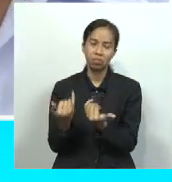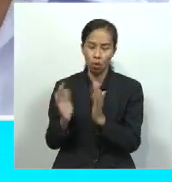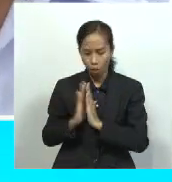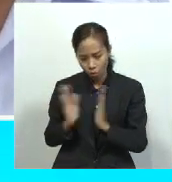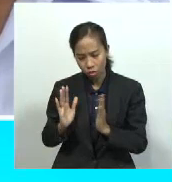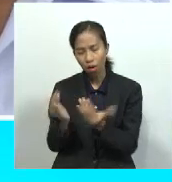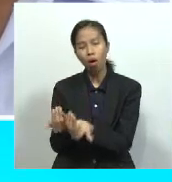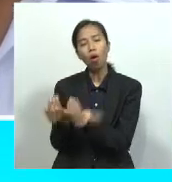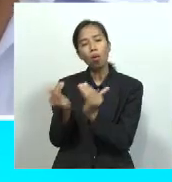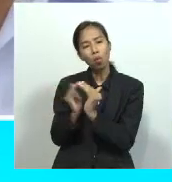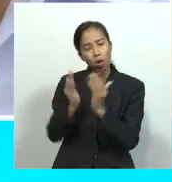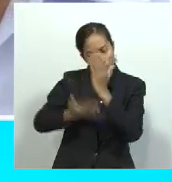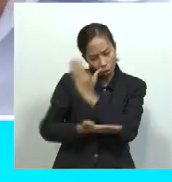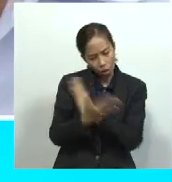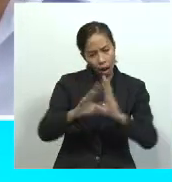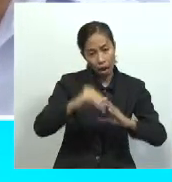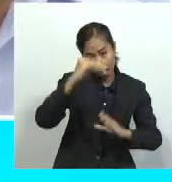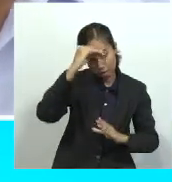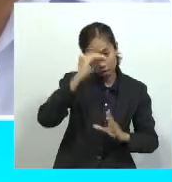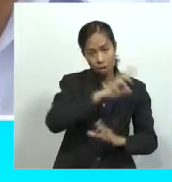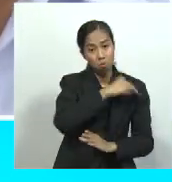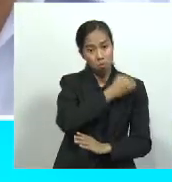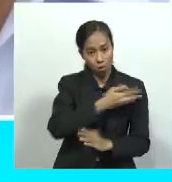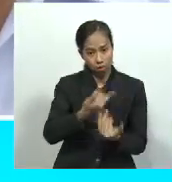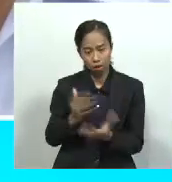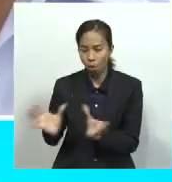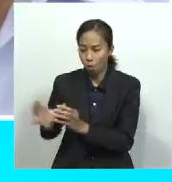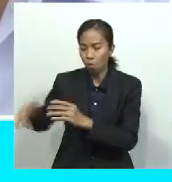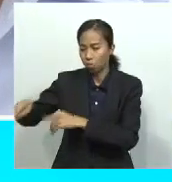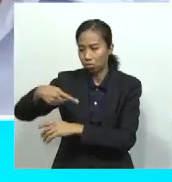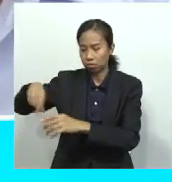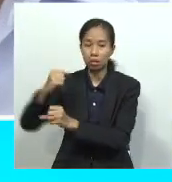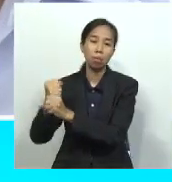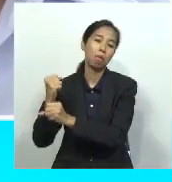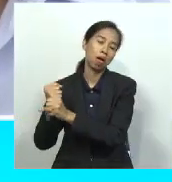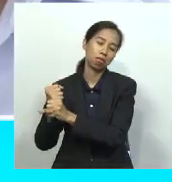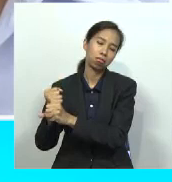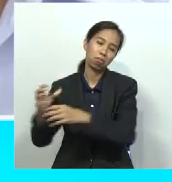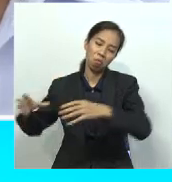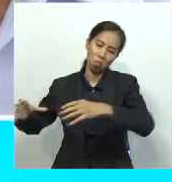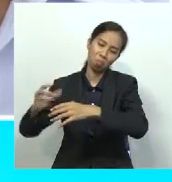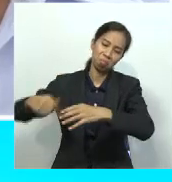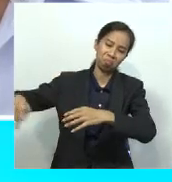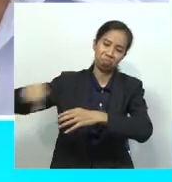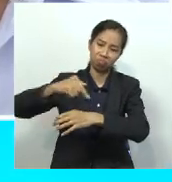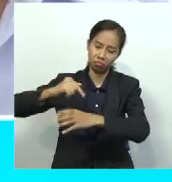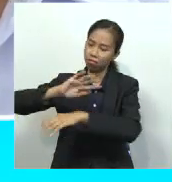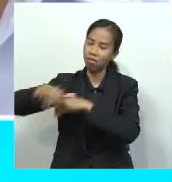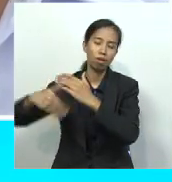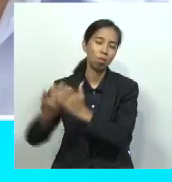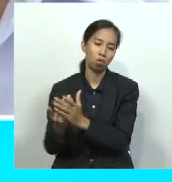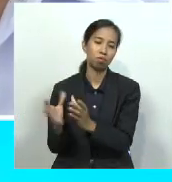ำลังใจและพลังงานนะครับพลังงานในการทำงานจากทีมงานสาธารณสุขน